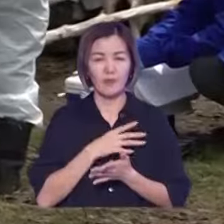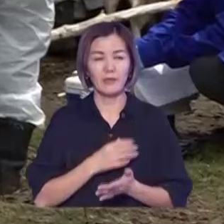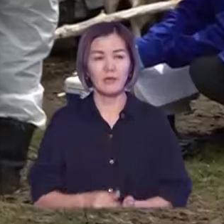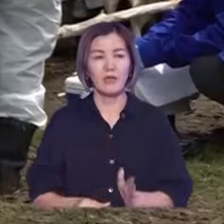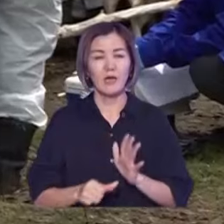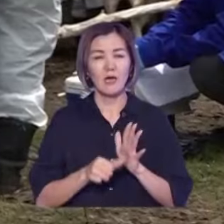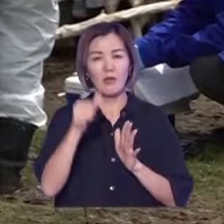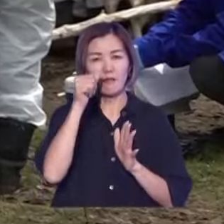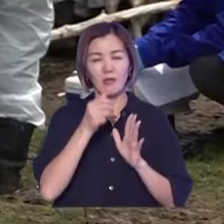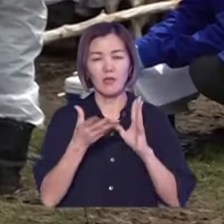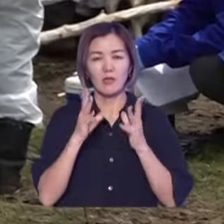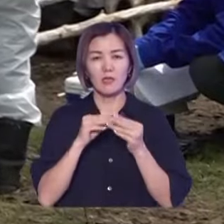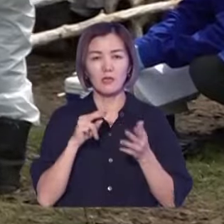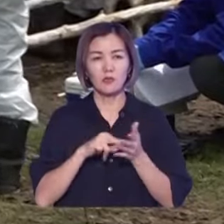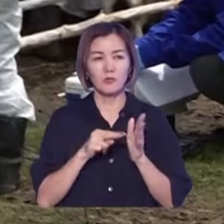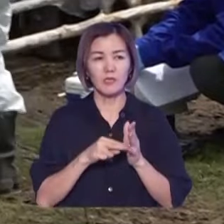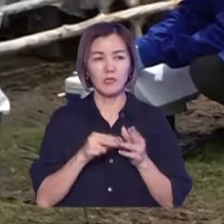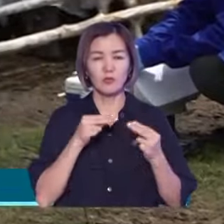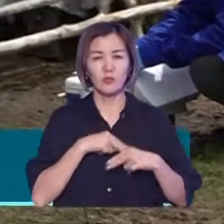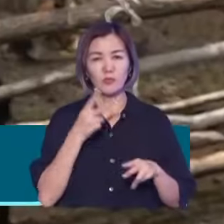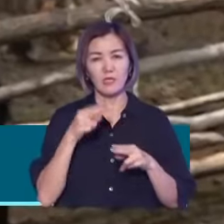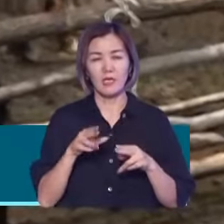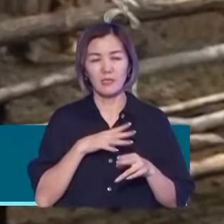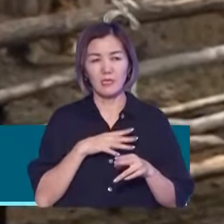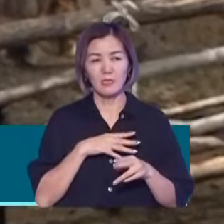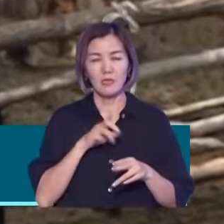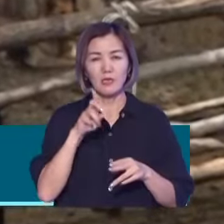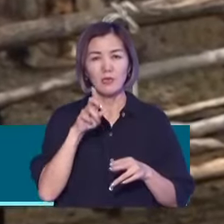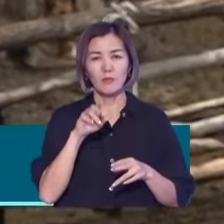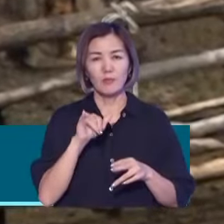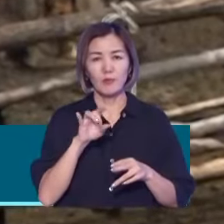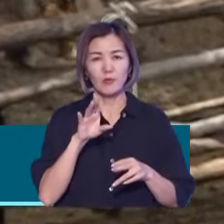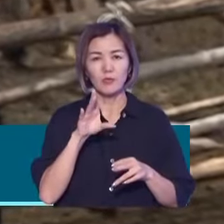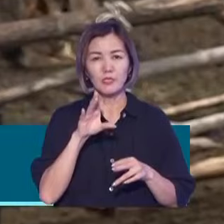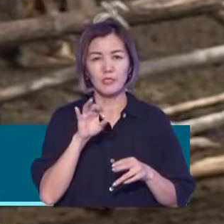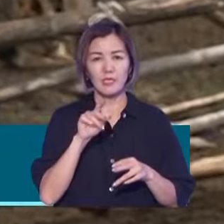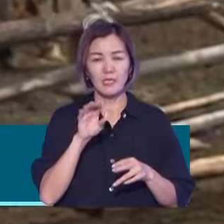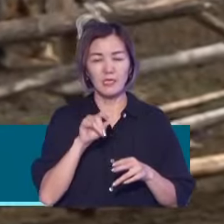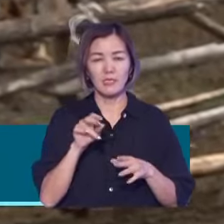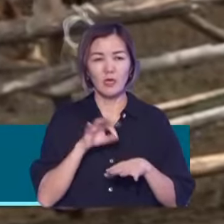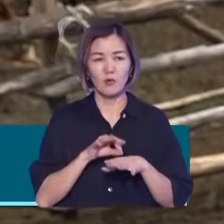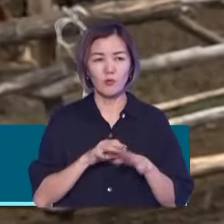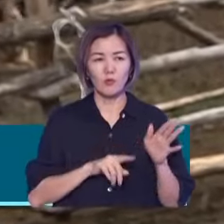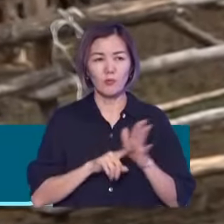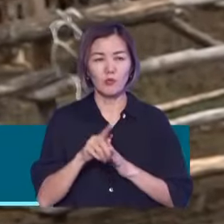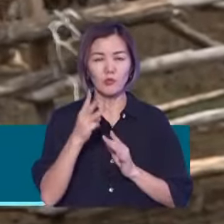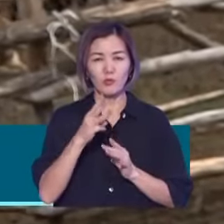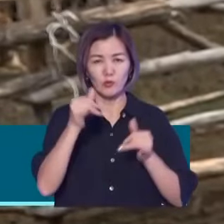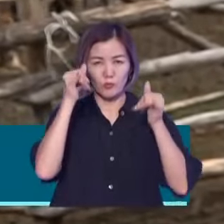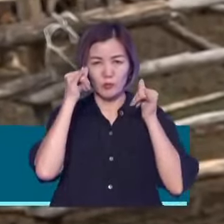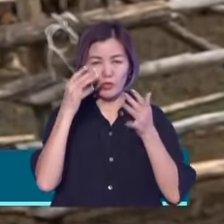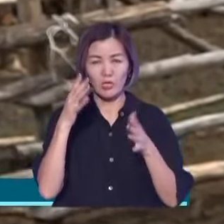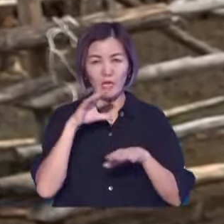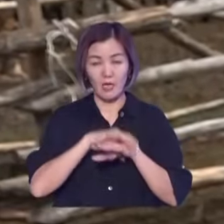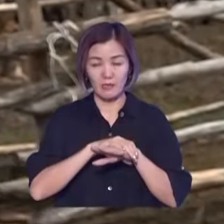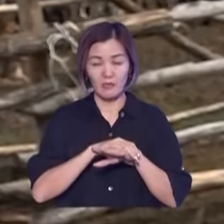6 айлық жоспарға сәйкес жұмысымызды аяқтадық. Бүрсілез ауру бойынша Қапал ауылдық округі бойынша жыл басынан 3 бас мүйізді ұрғары